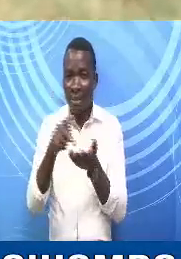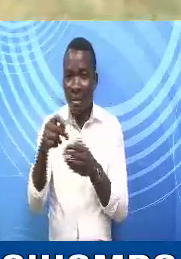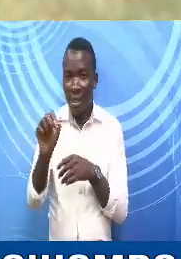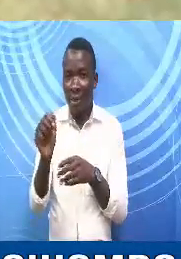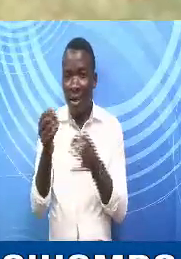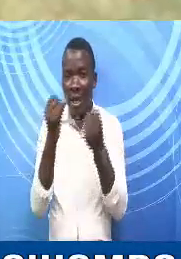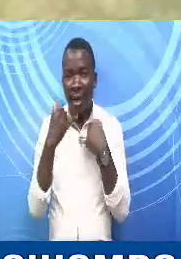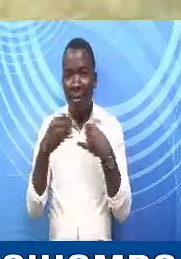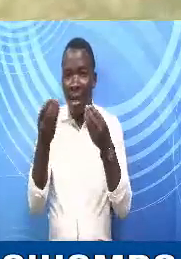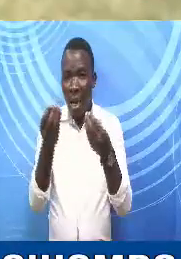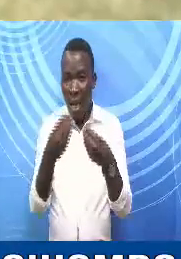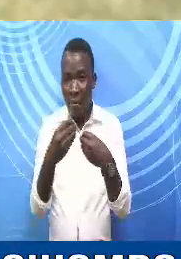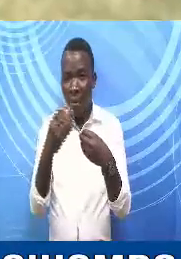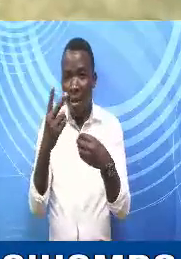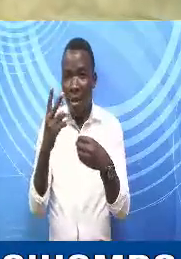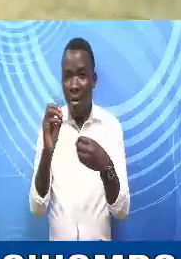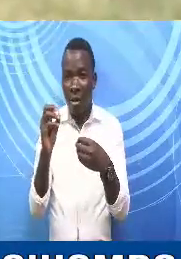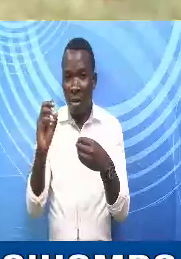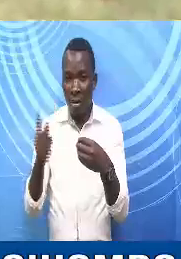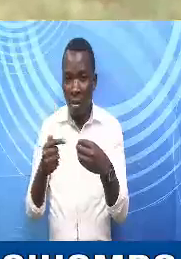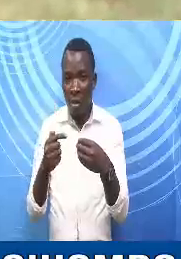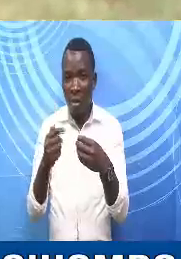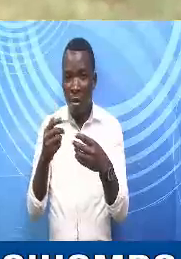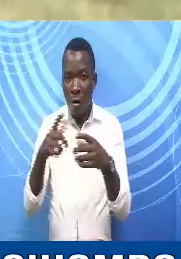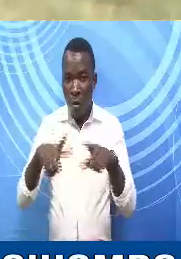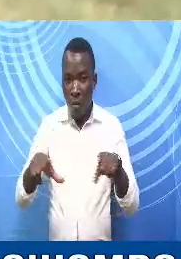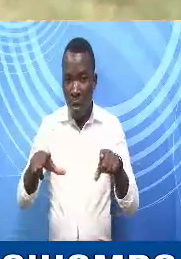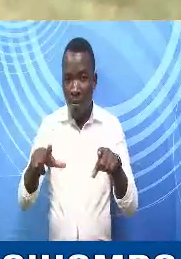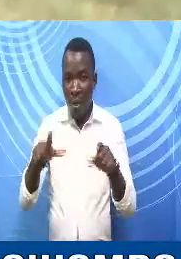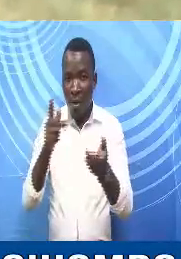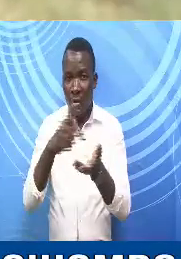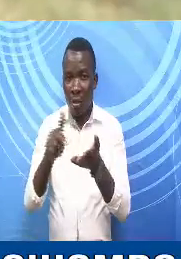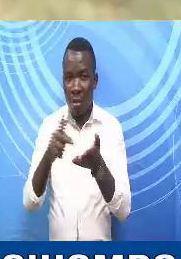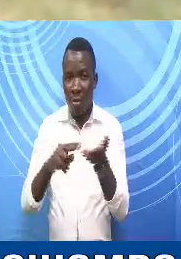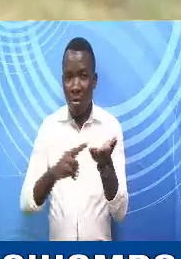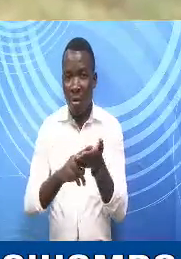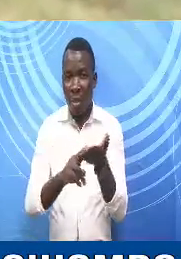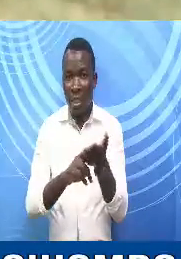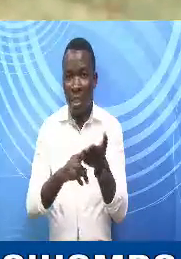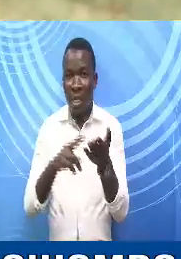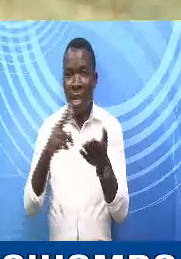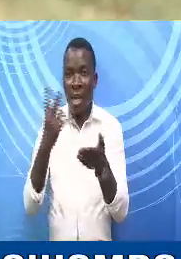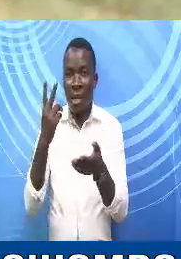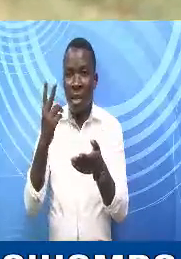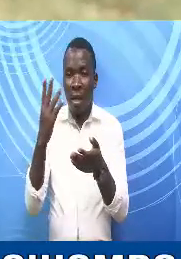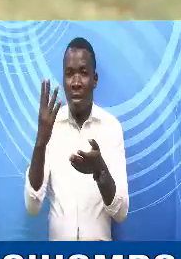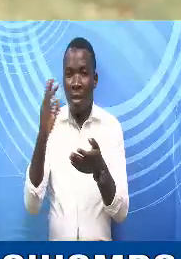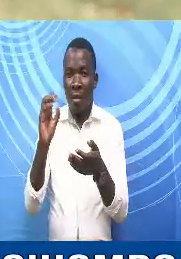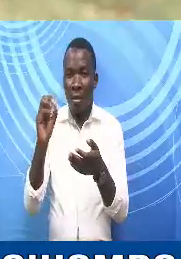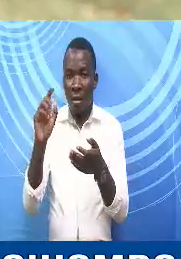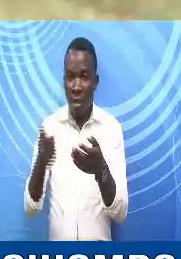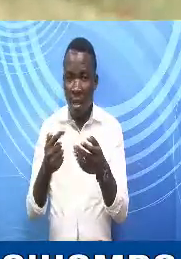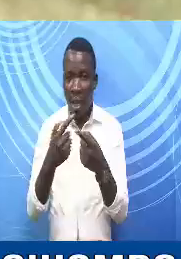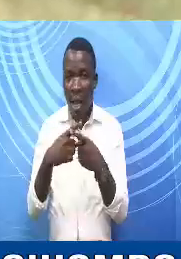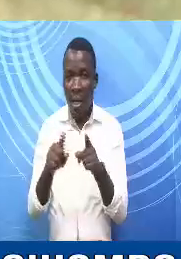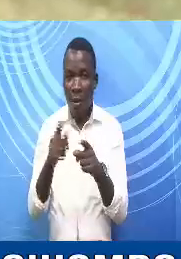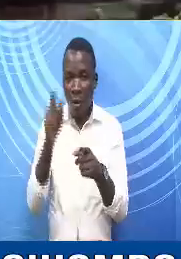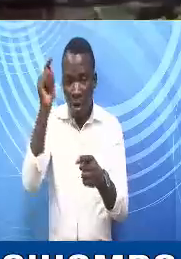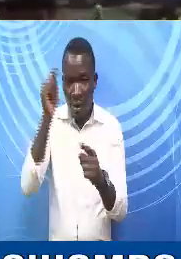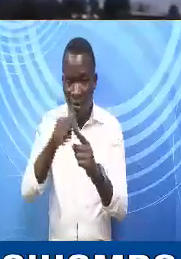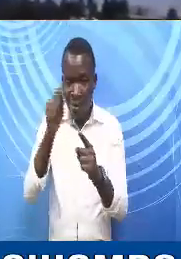ngo uko, kandi size y'umurima kuko ukodesha wonyine. Mukodesha 2400. ariko imyaka irimo yeze